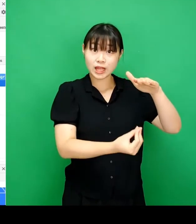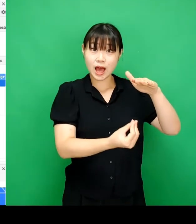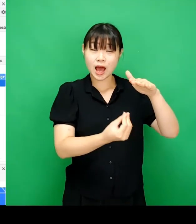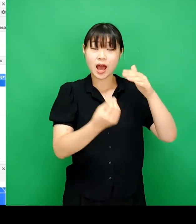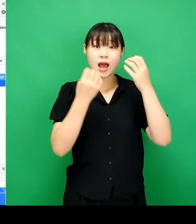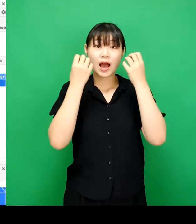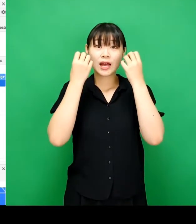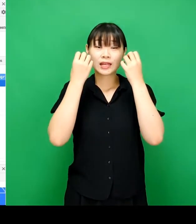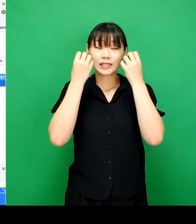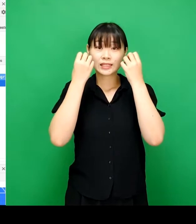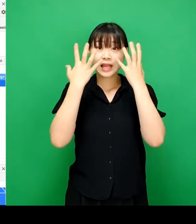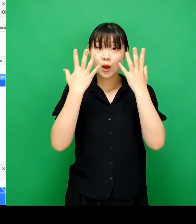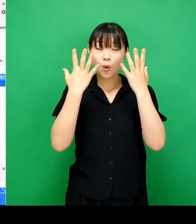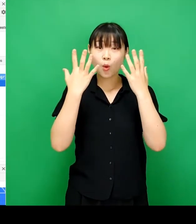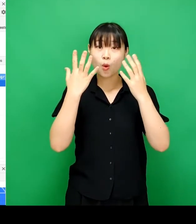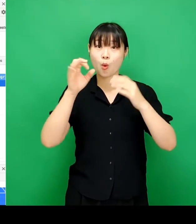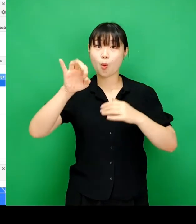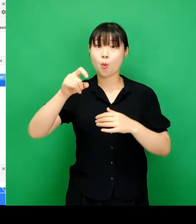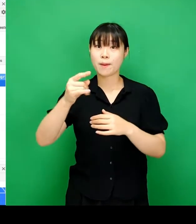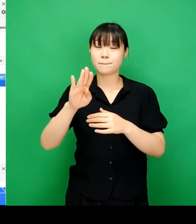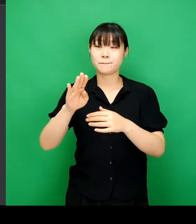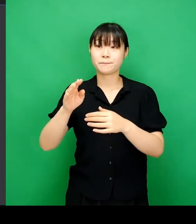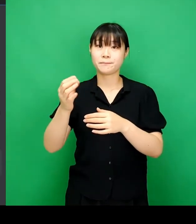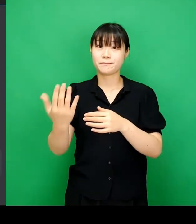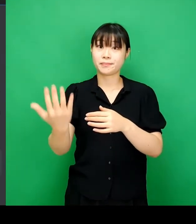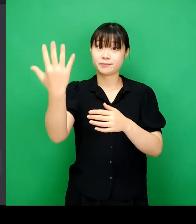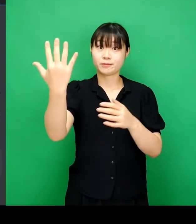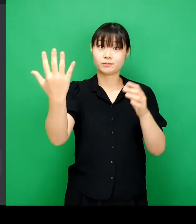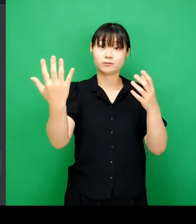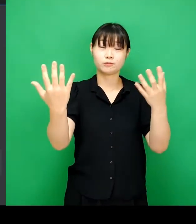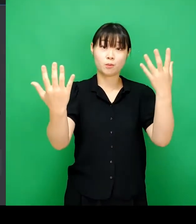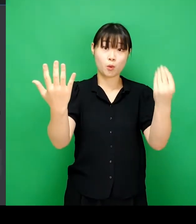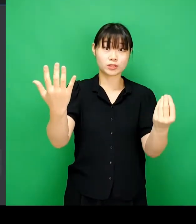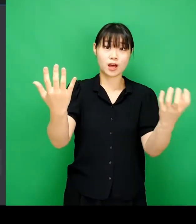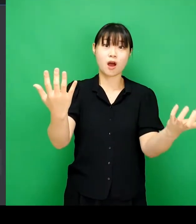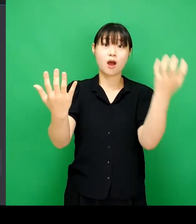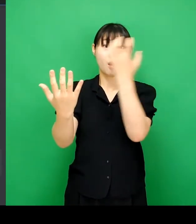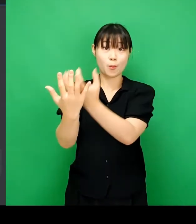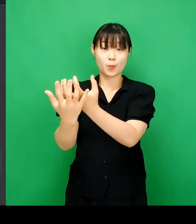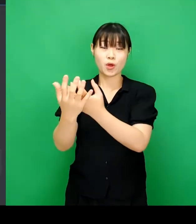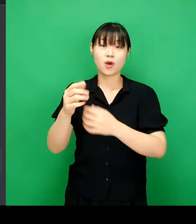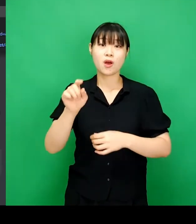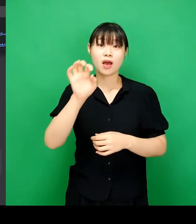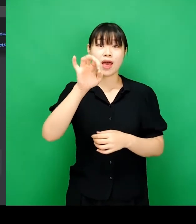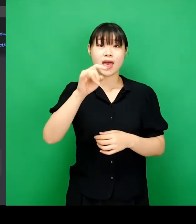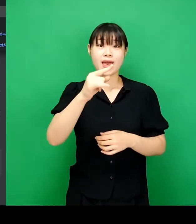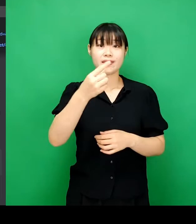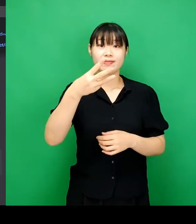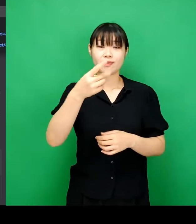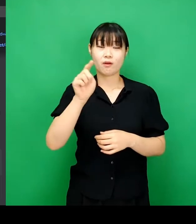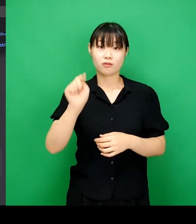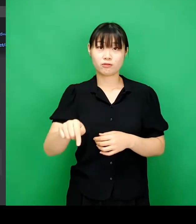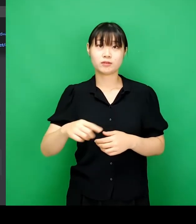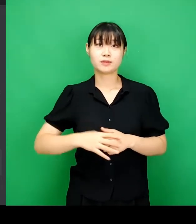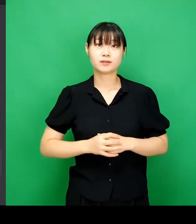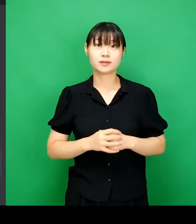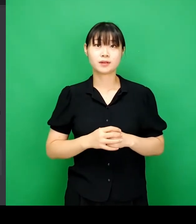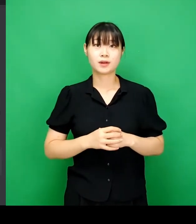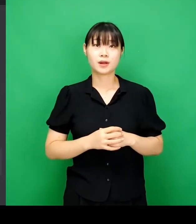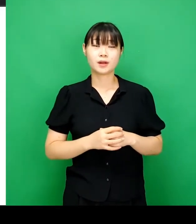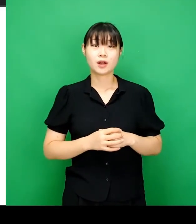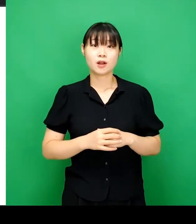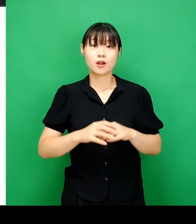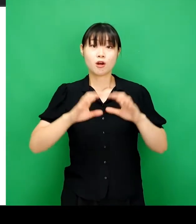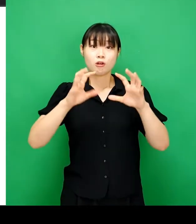주소를 복사한 후에 새로운 웹브라우저 탭을 열고 주소를 붙여넣고 엔터키를 누릅니다.